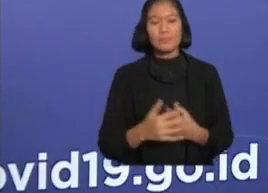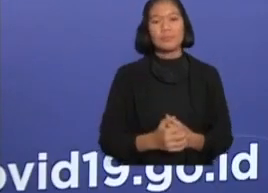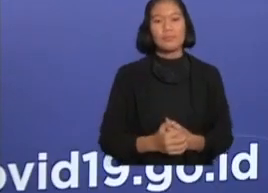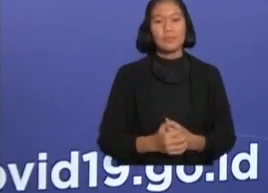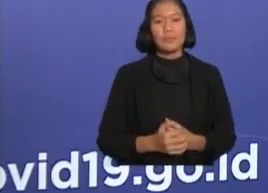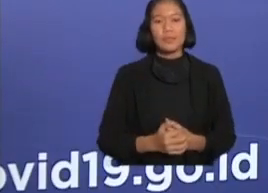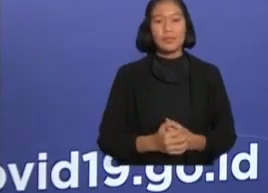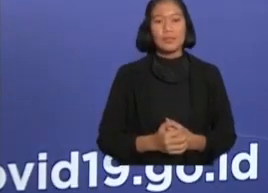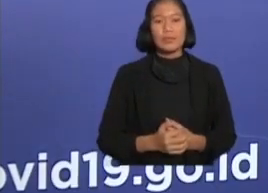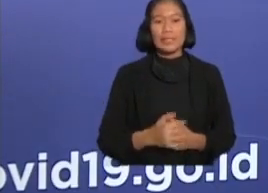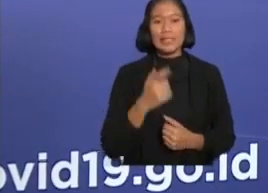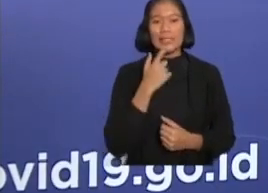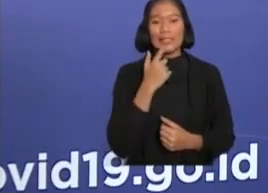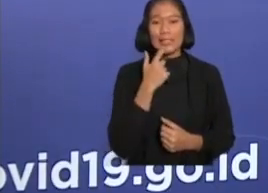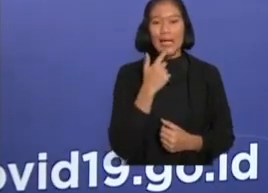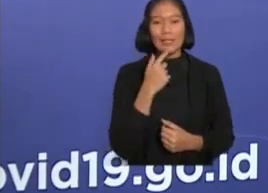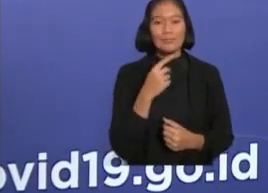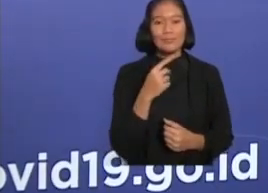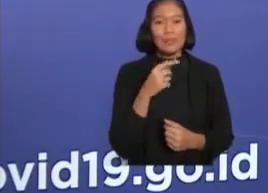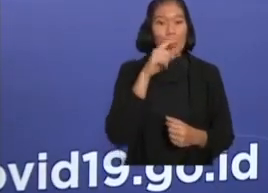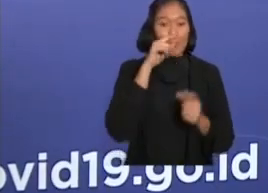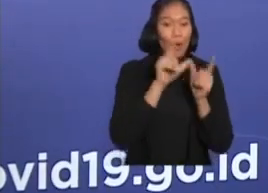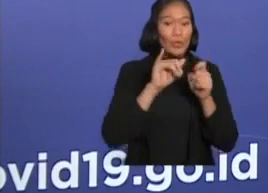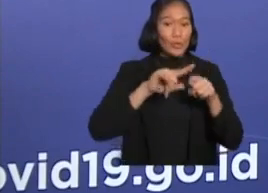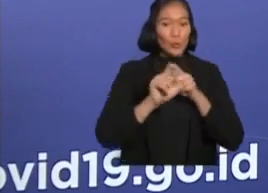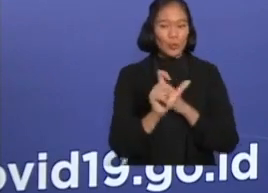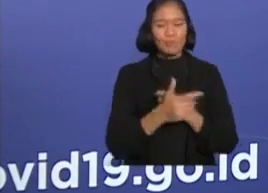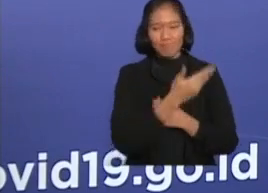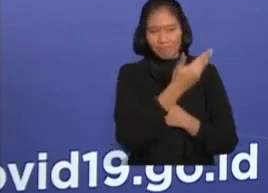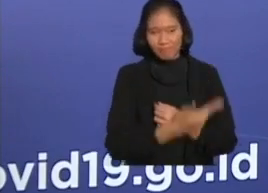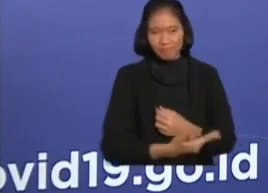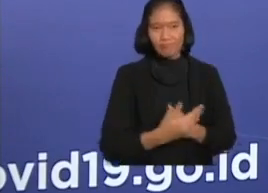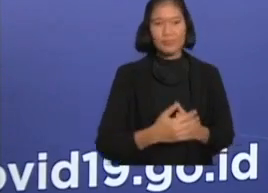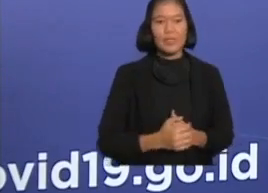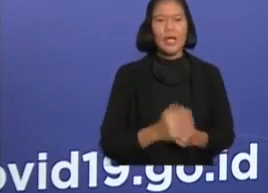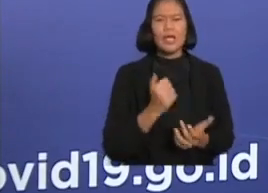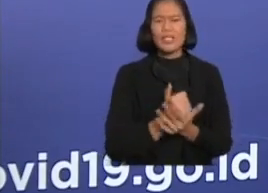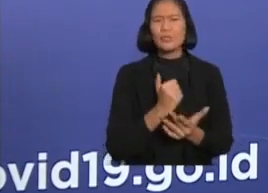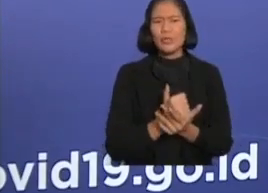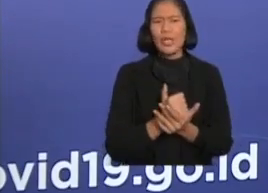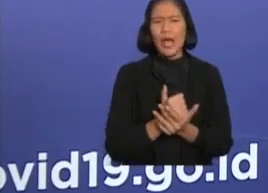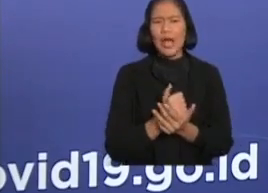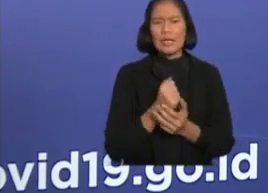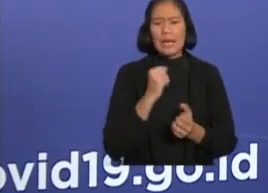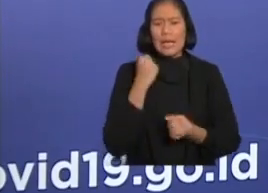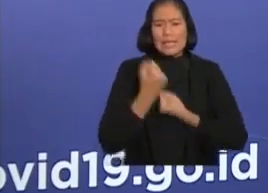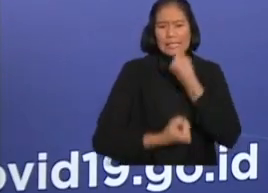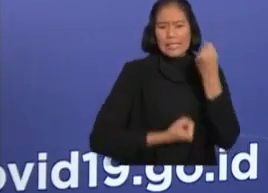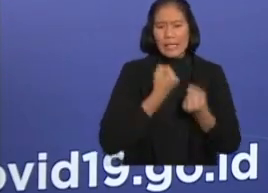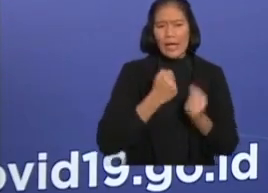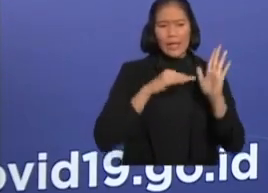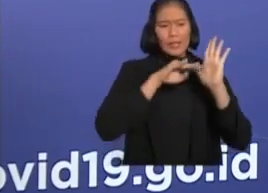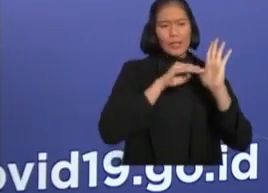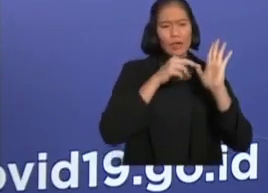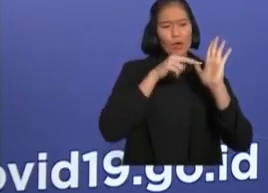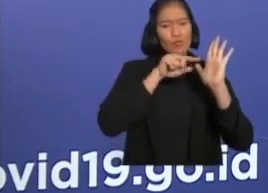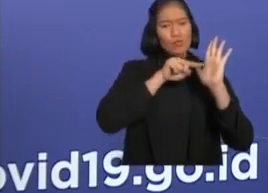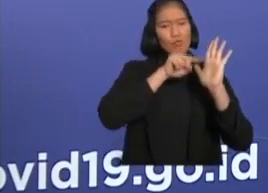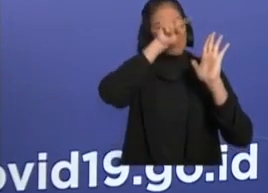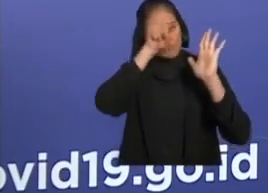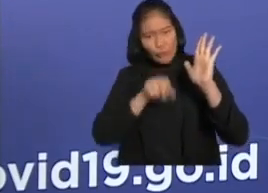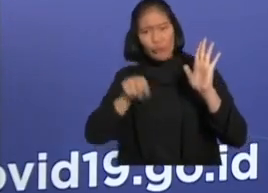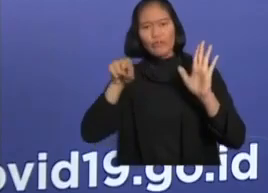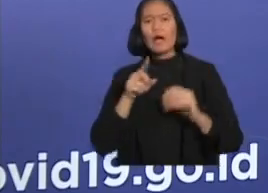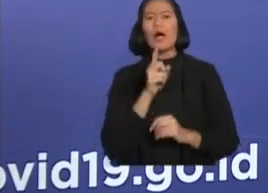saya akan mulai dengan profitku Prof a-apa sebenarnya dimaksud dengan gerakan kurva melanda informasi bisa